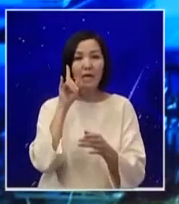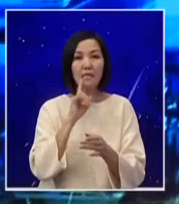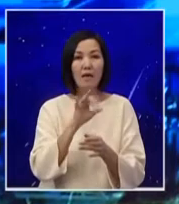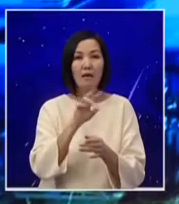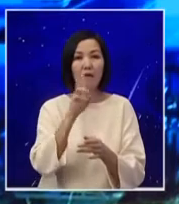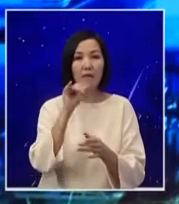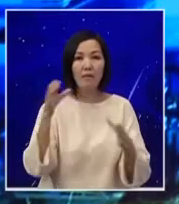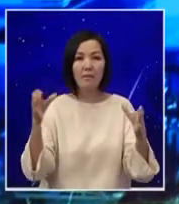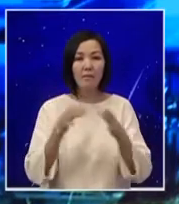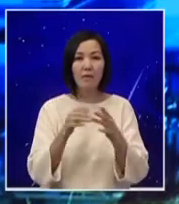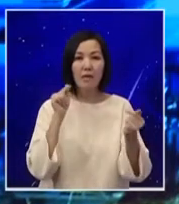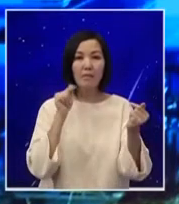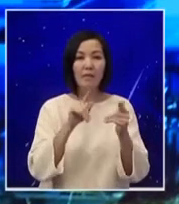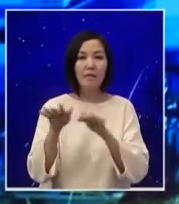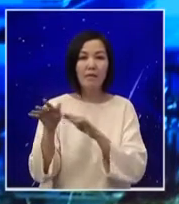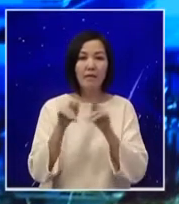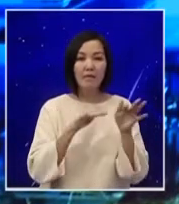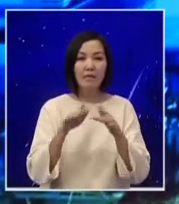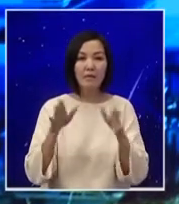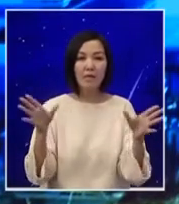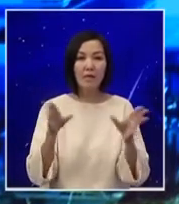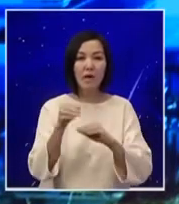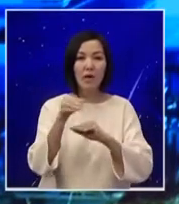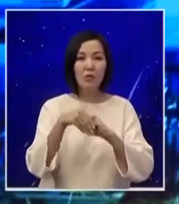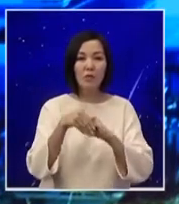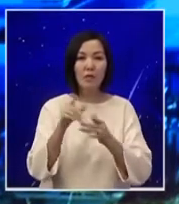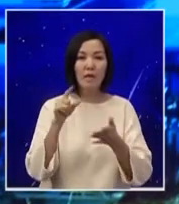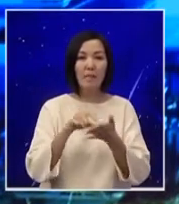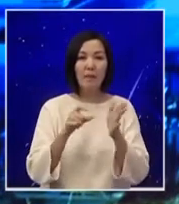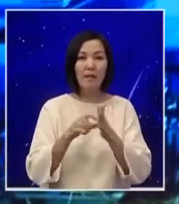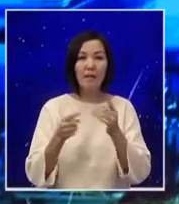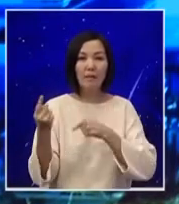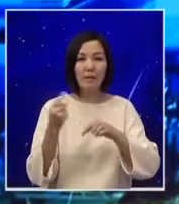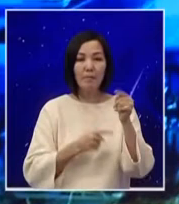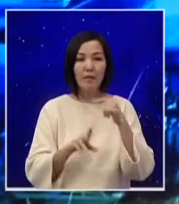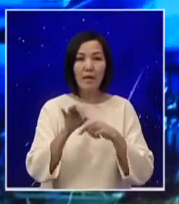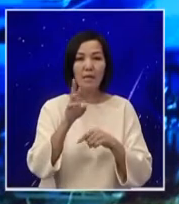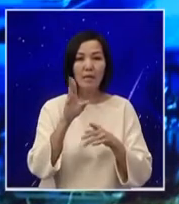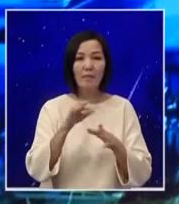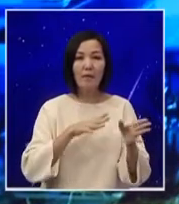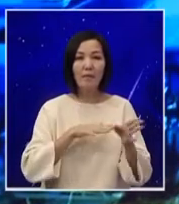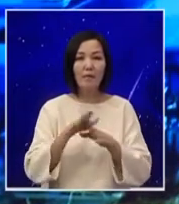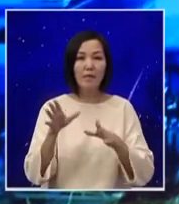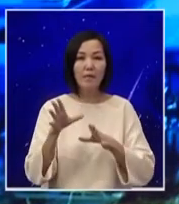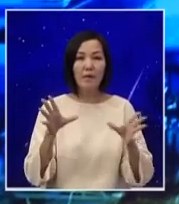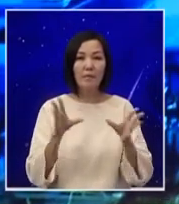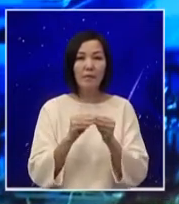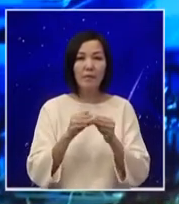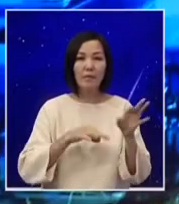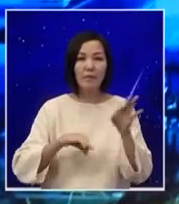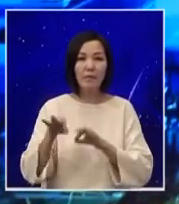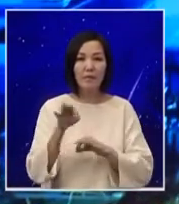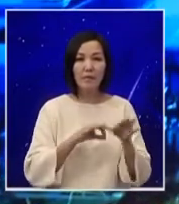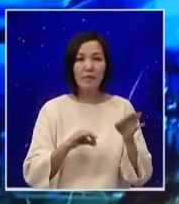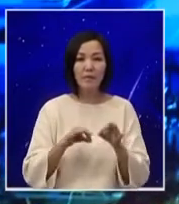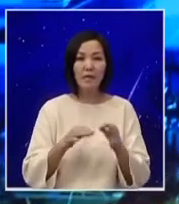детства по противодействию коррупции и палата предпринимателей атамекен реализует совместный проект protecting business